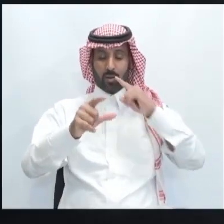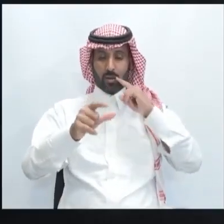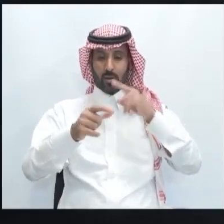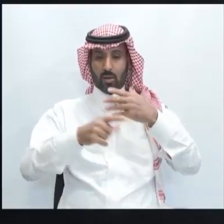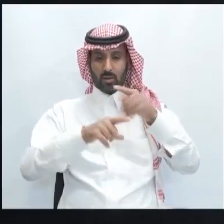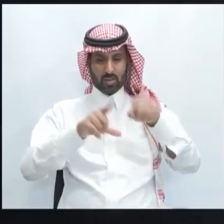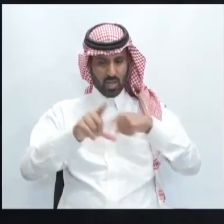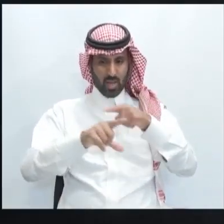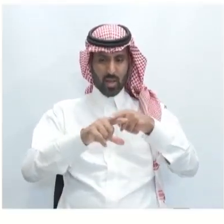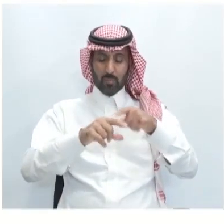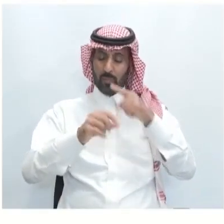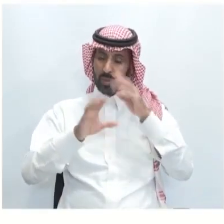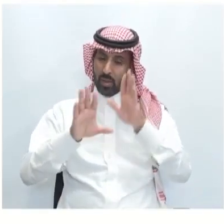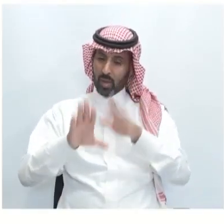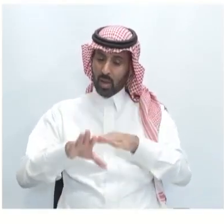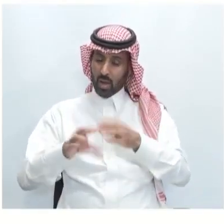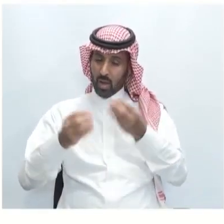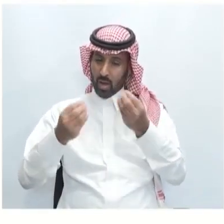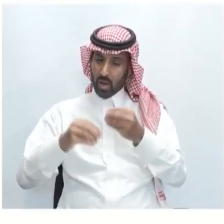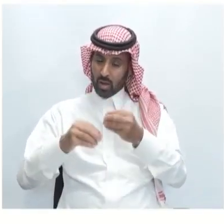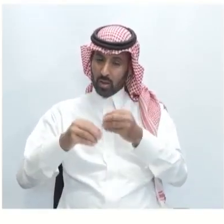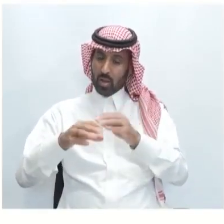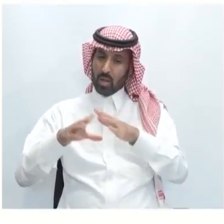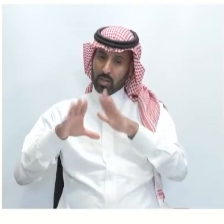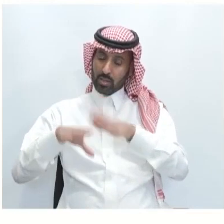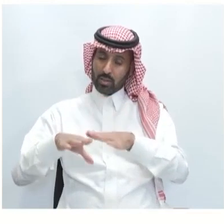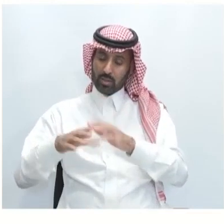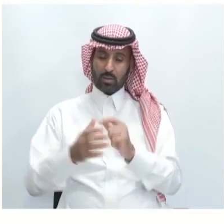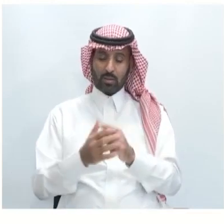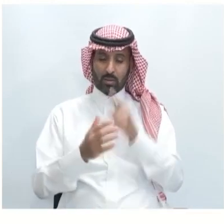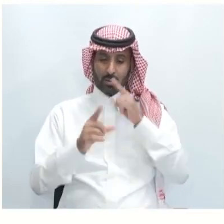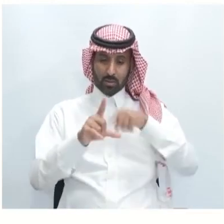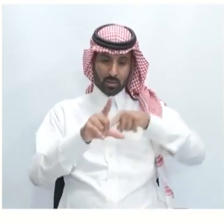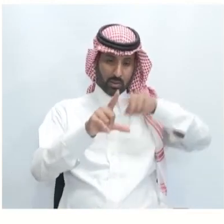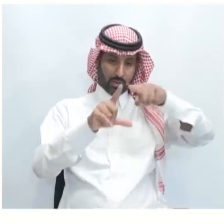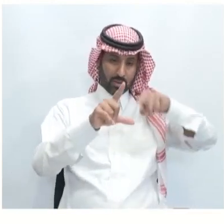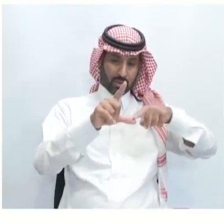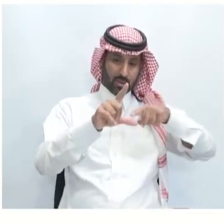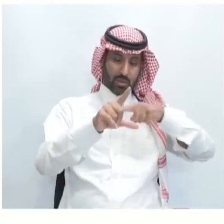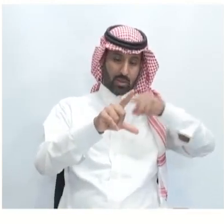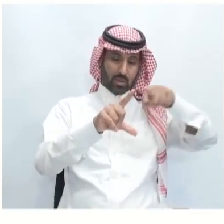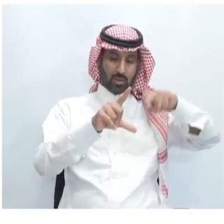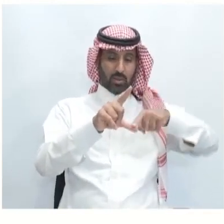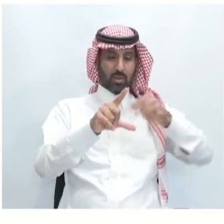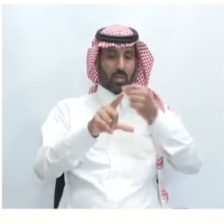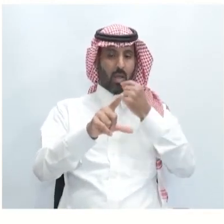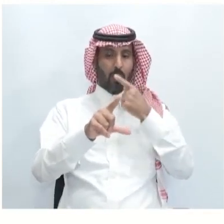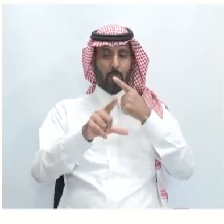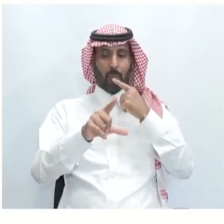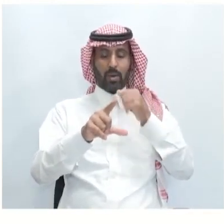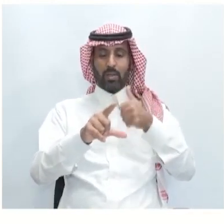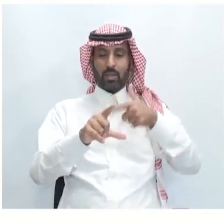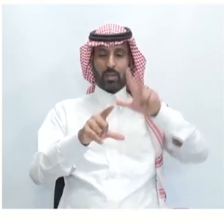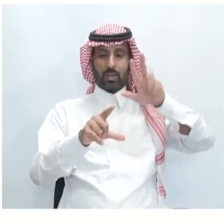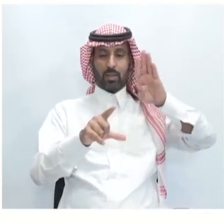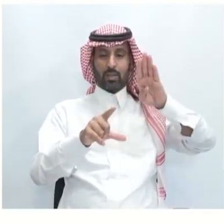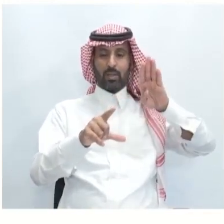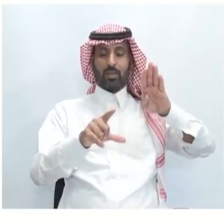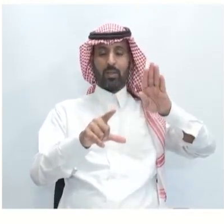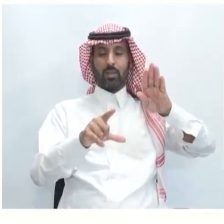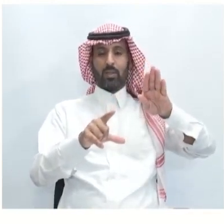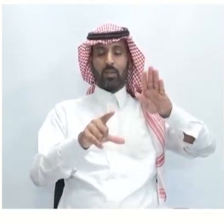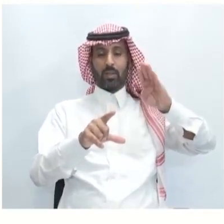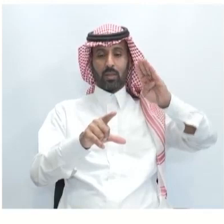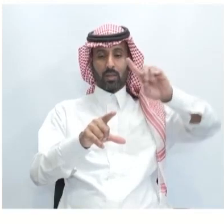الاكثر استقرارا هي الاكثر استقرارا طبعا هي الشكل السائد للسكريات الاحاديه في حاله